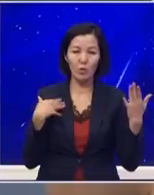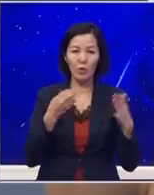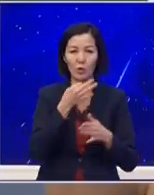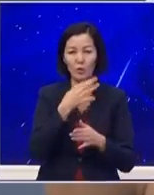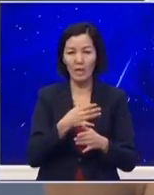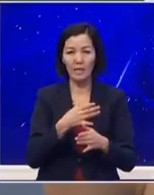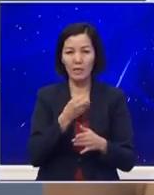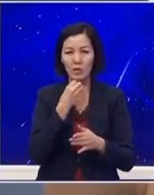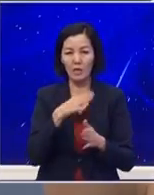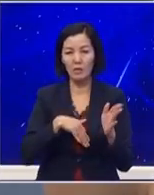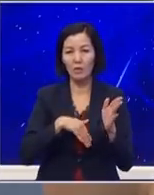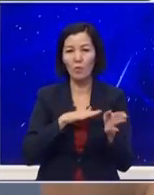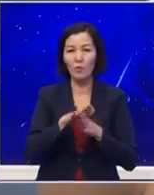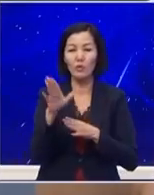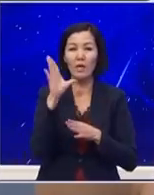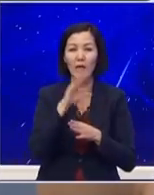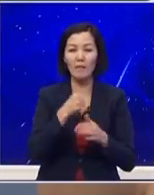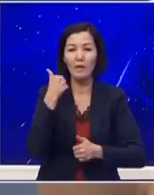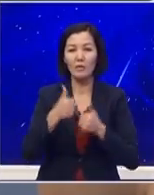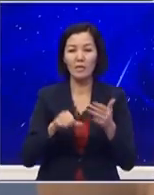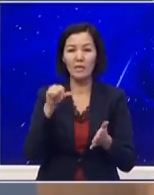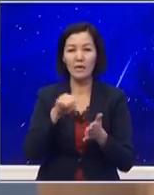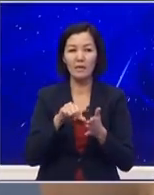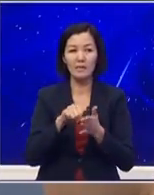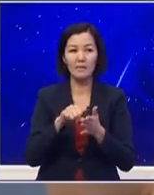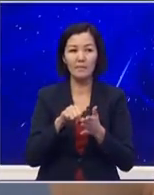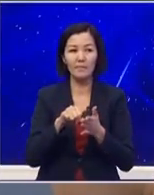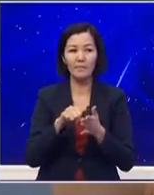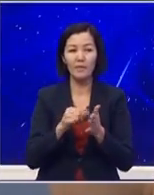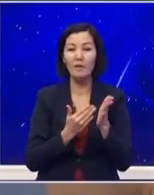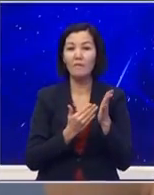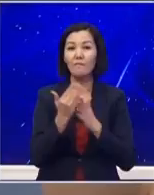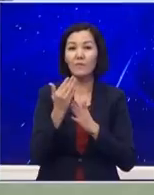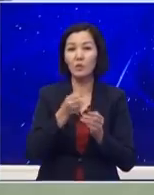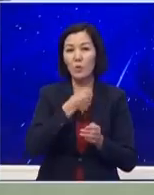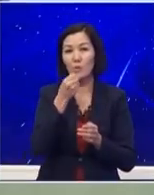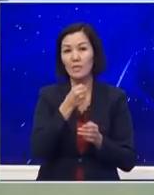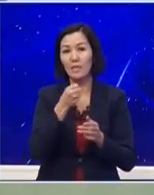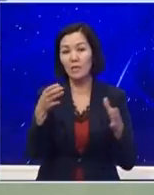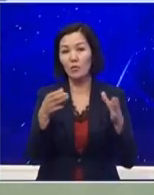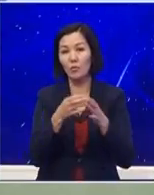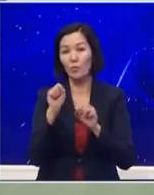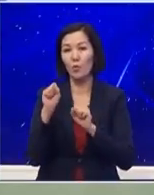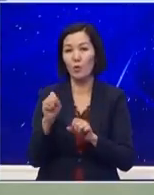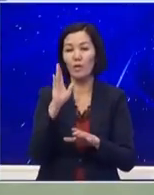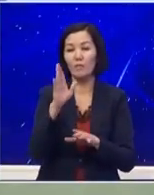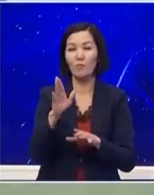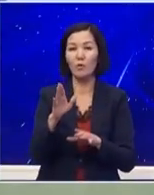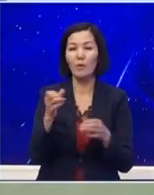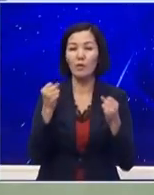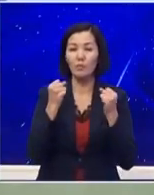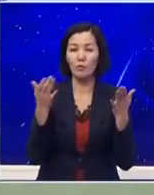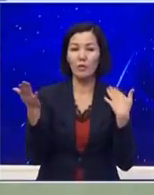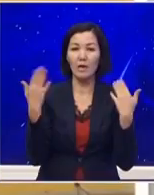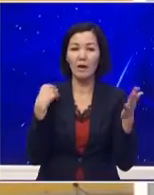жасайым. Жарыстарға қатысам, екінші жросы разряд мен қорғайым. Спорттық гимнастшылар бәсекесінде ер